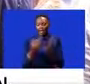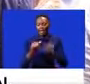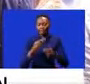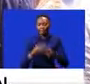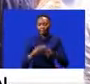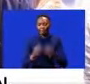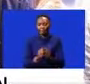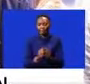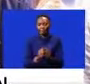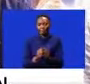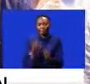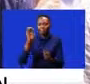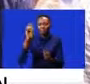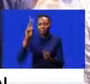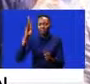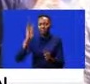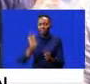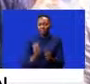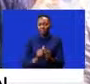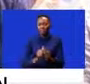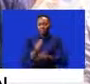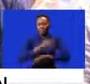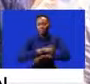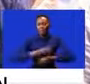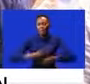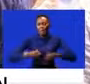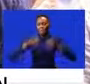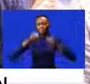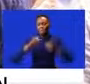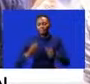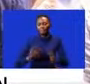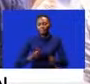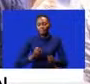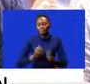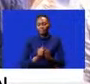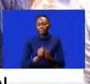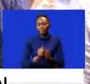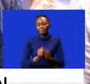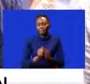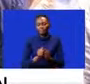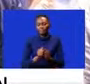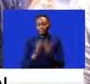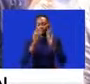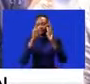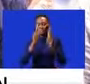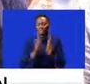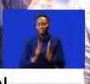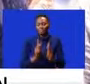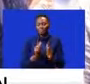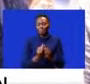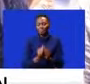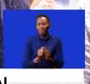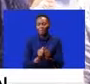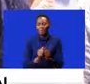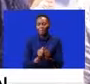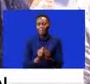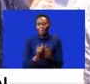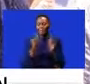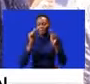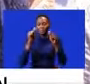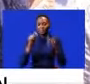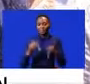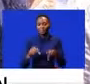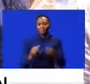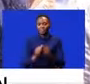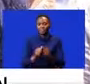Eva Keyo, japuonj maduong' mar sikun nyiri maduong' mogik mar Kisumu Girls. Odiechieng' ma kawuono